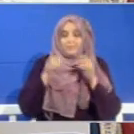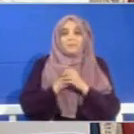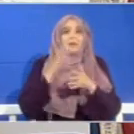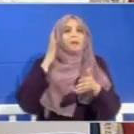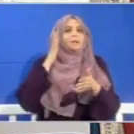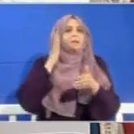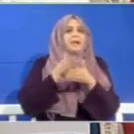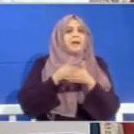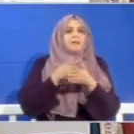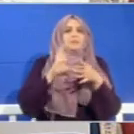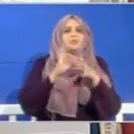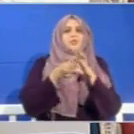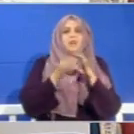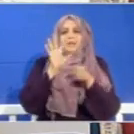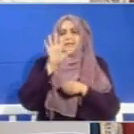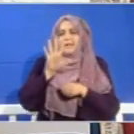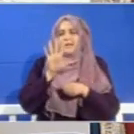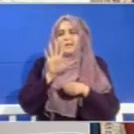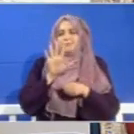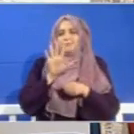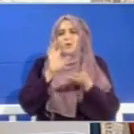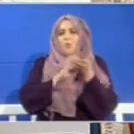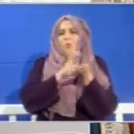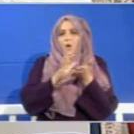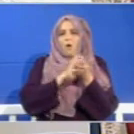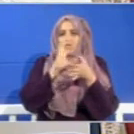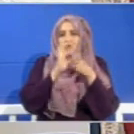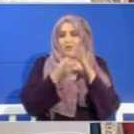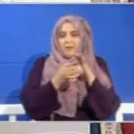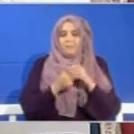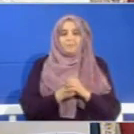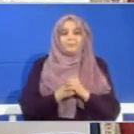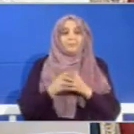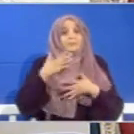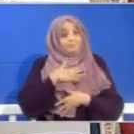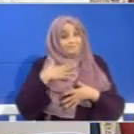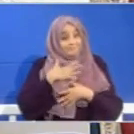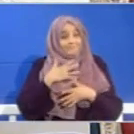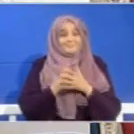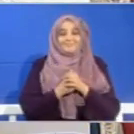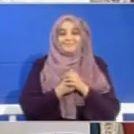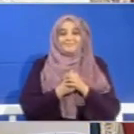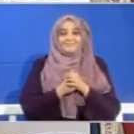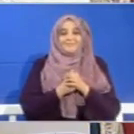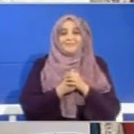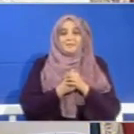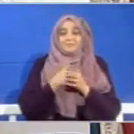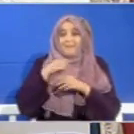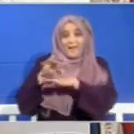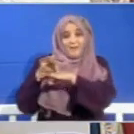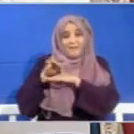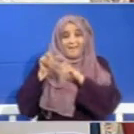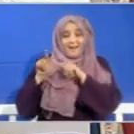قناة القرآن الكريم، القناة الخامسة من الجزائر. أسعد في هذا اللقاء في هذا البرنامج أن أستضيف